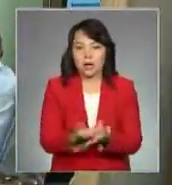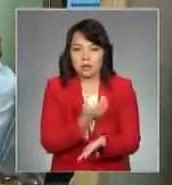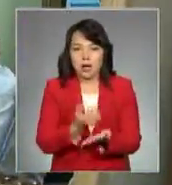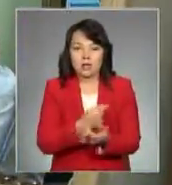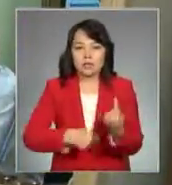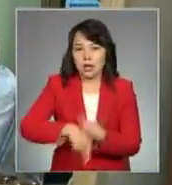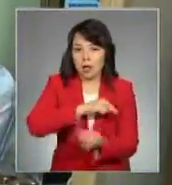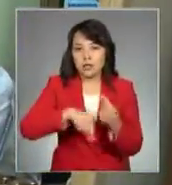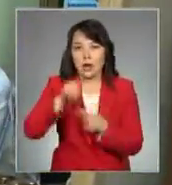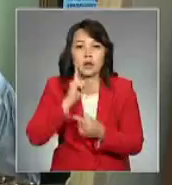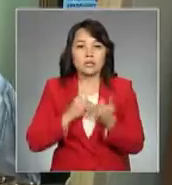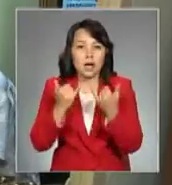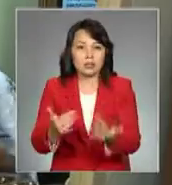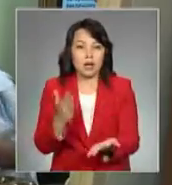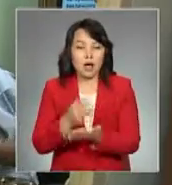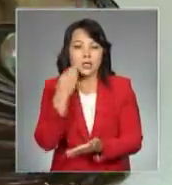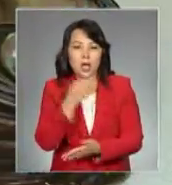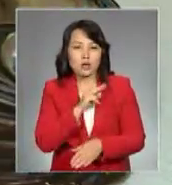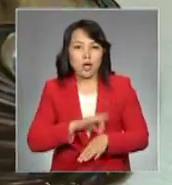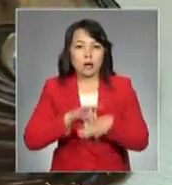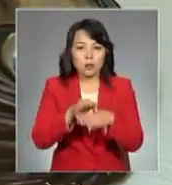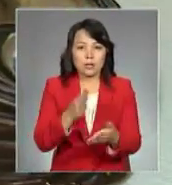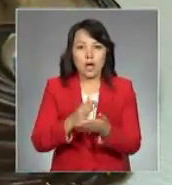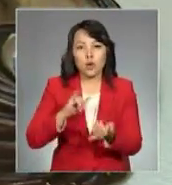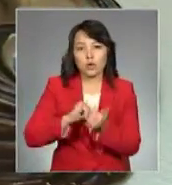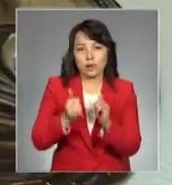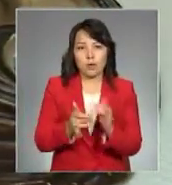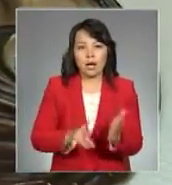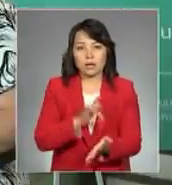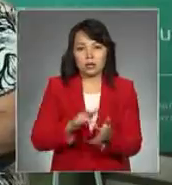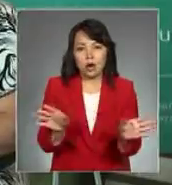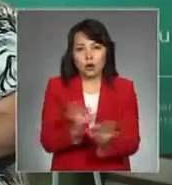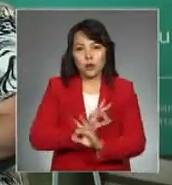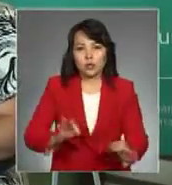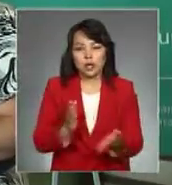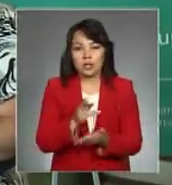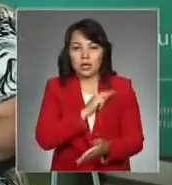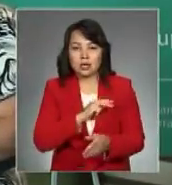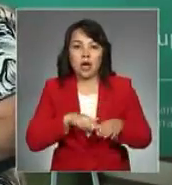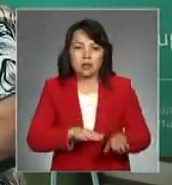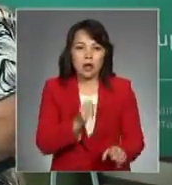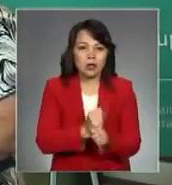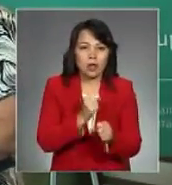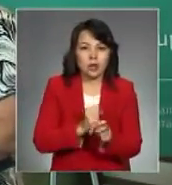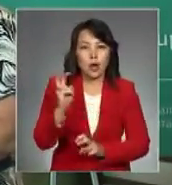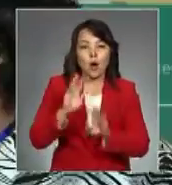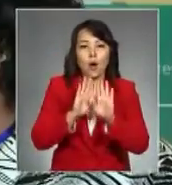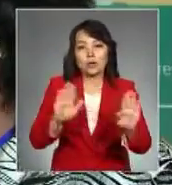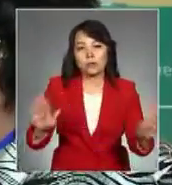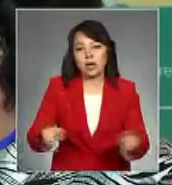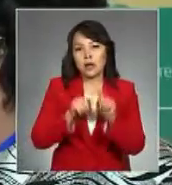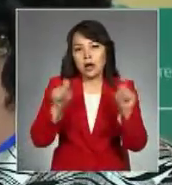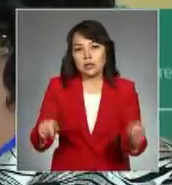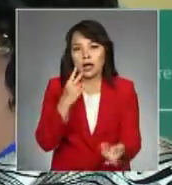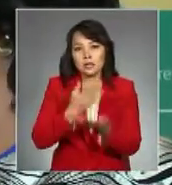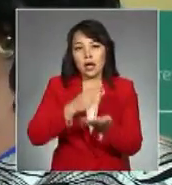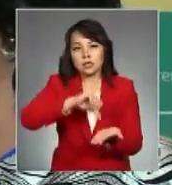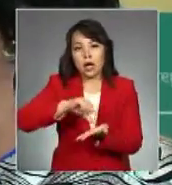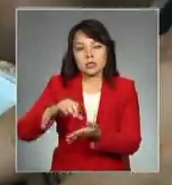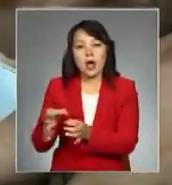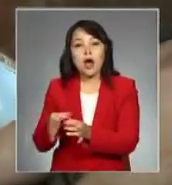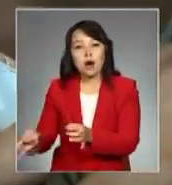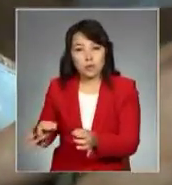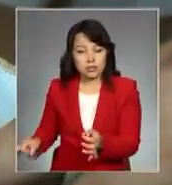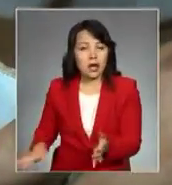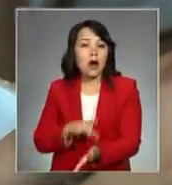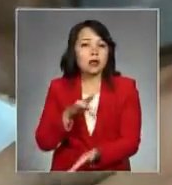көп. Ендігі міндет сапаны арттыру. Сондықтан Өскеменде облыстың үздік тауар өндірушілерінің көрмесі өтті. Көрме байқауға ауданнан,